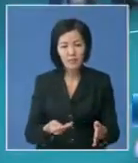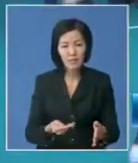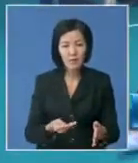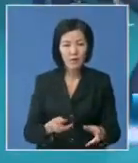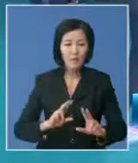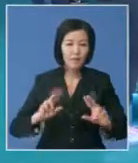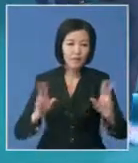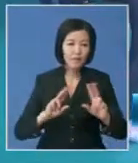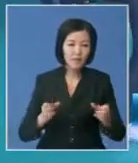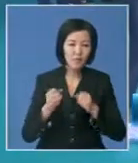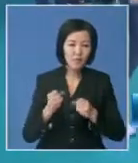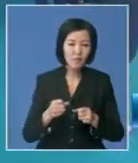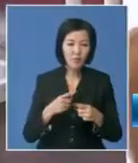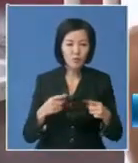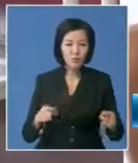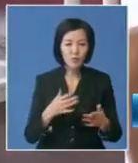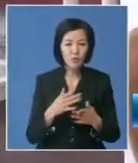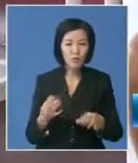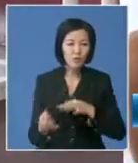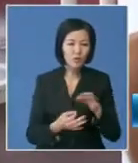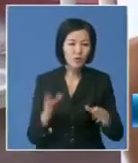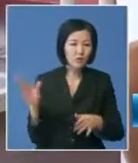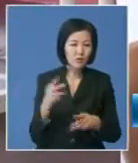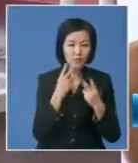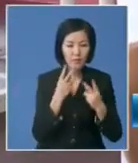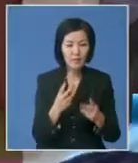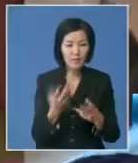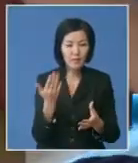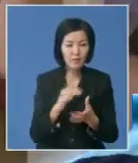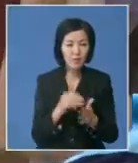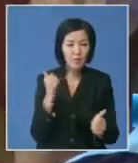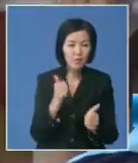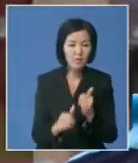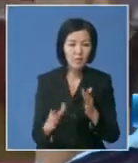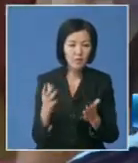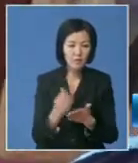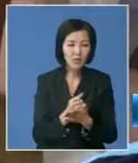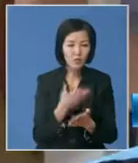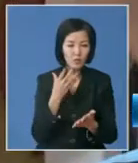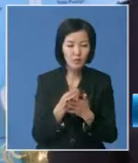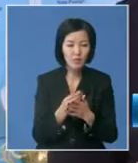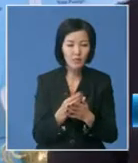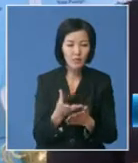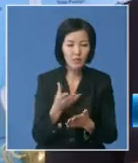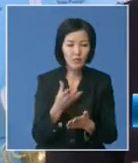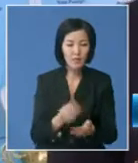волейболу боксу и так далее сироты прошли по всем секциям каждый нашел для себя кое-что свое